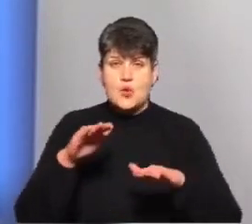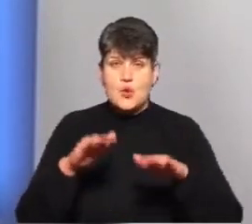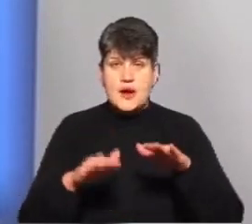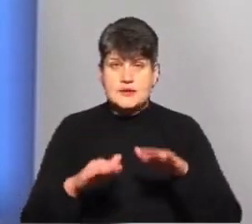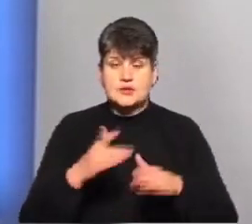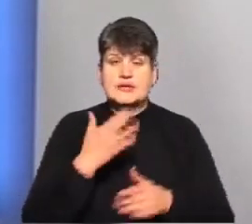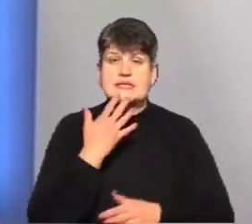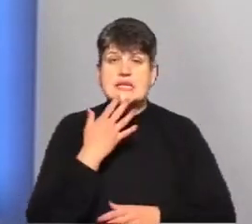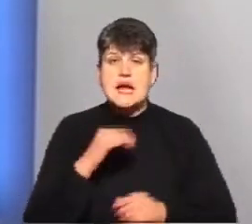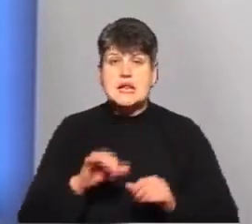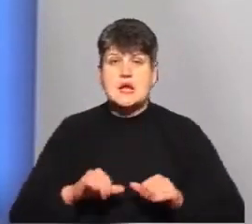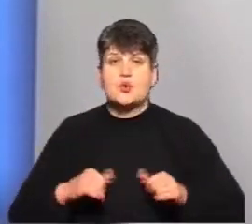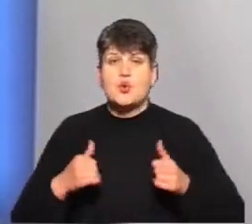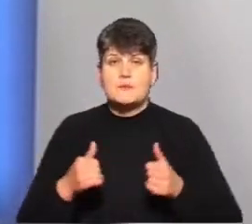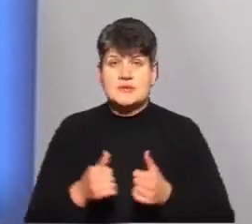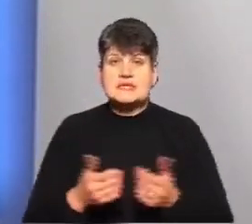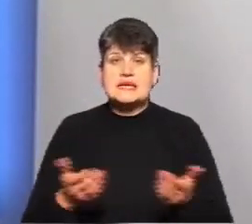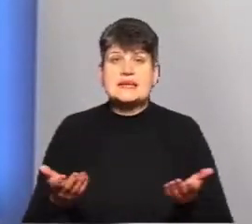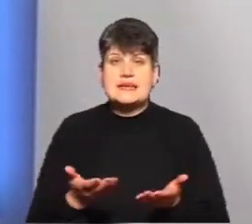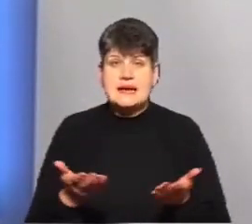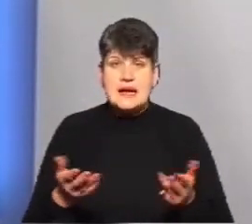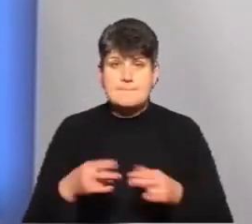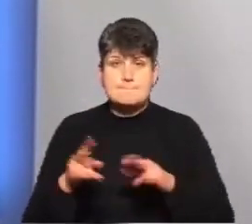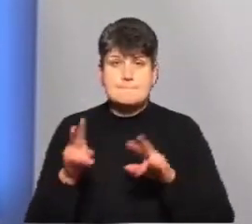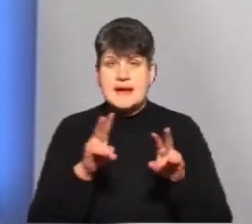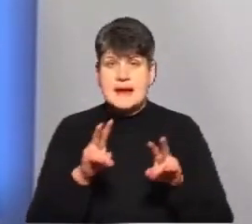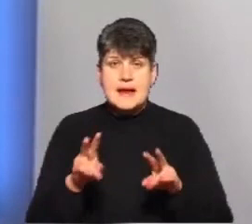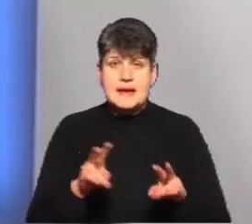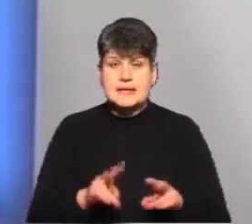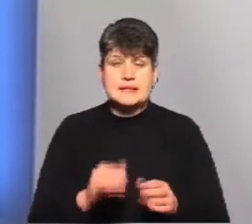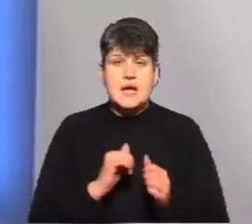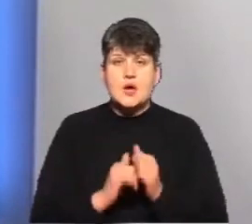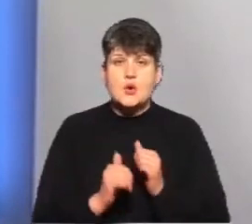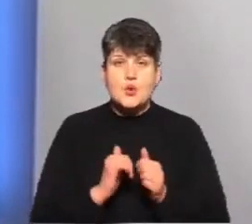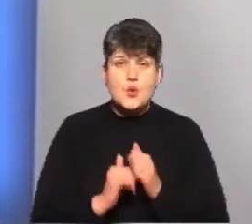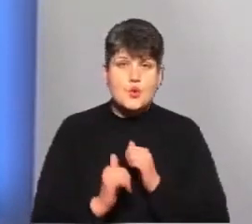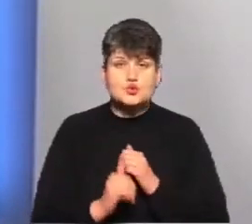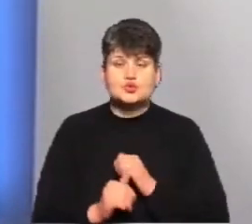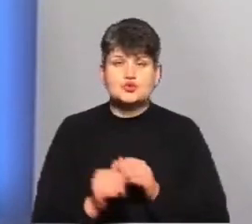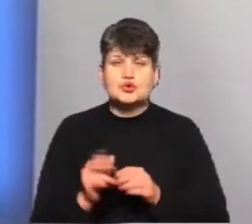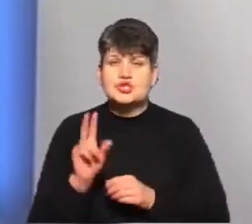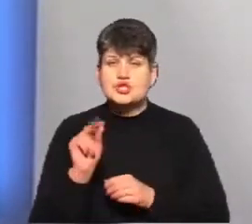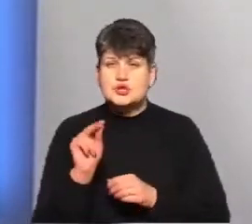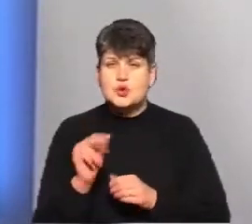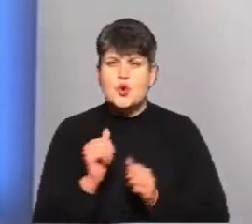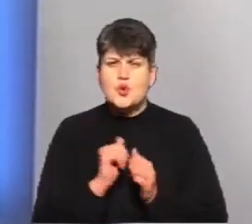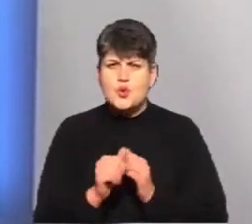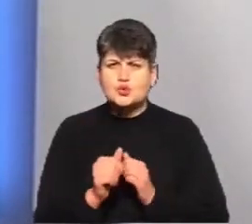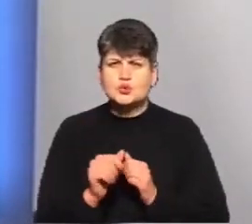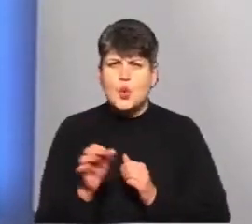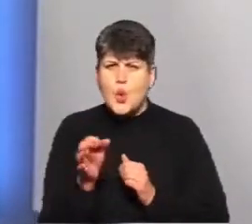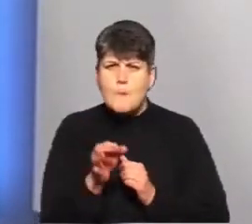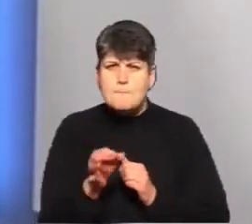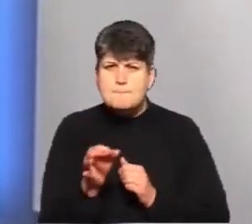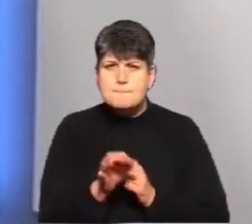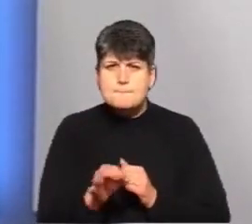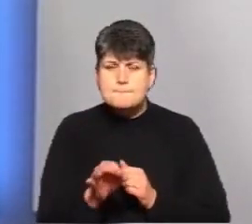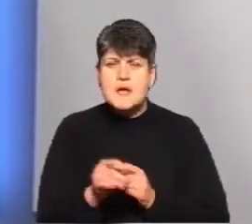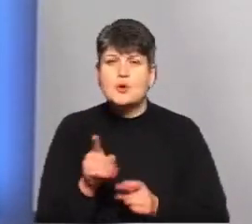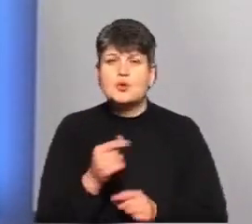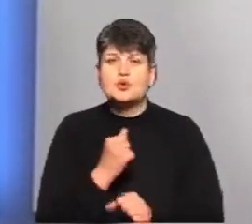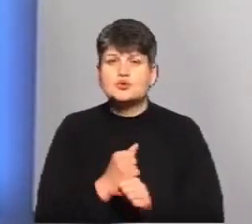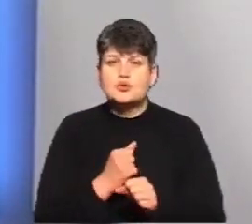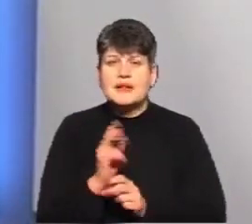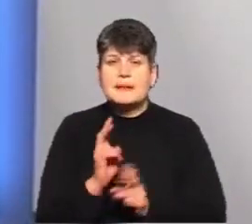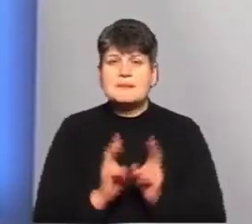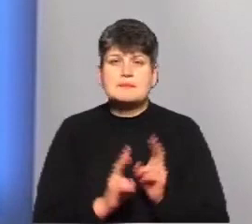яка переглядає кожне число, кожну копійку, яку розробило підприємство.